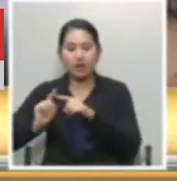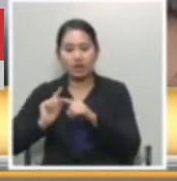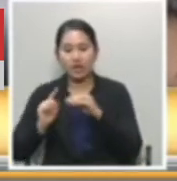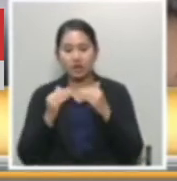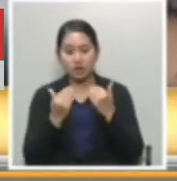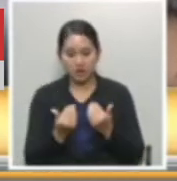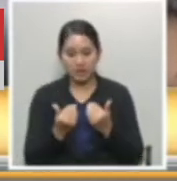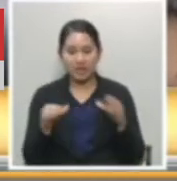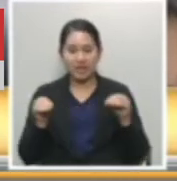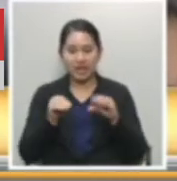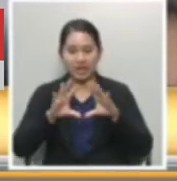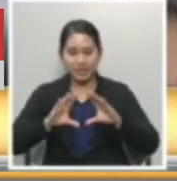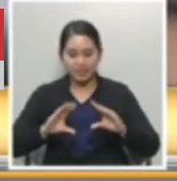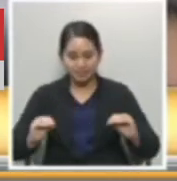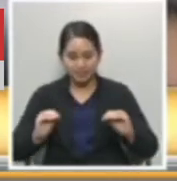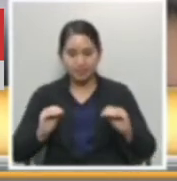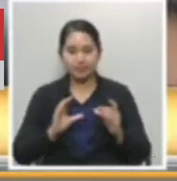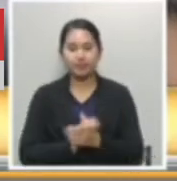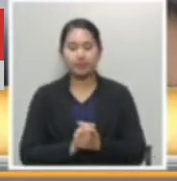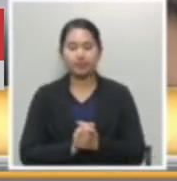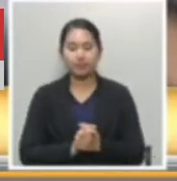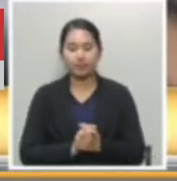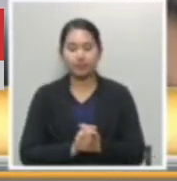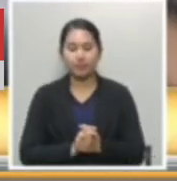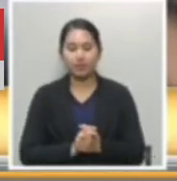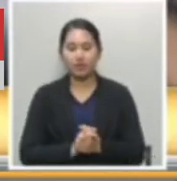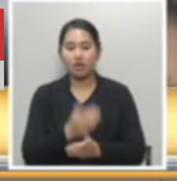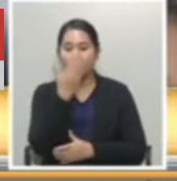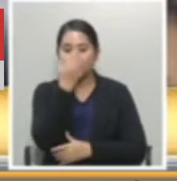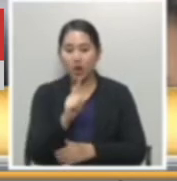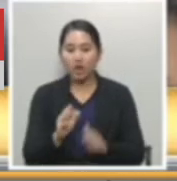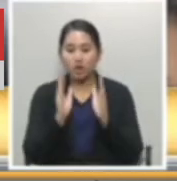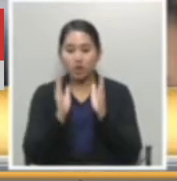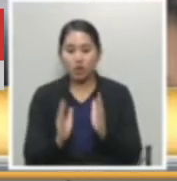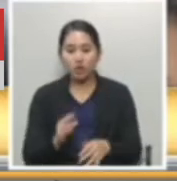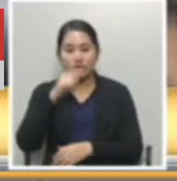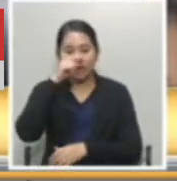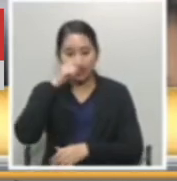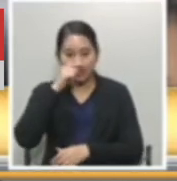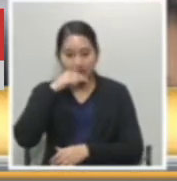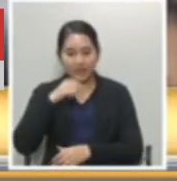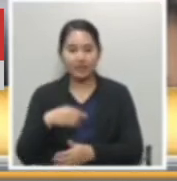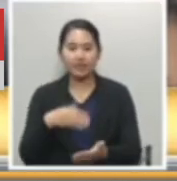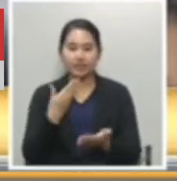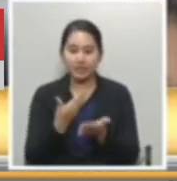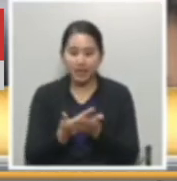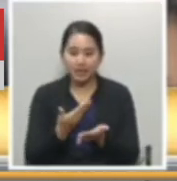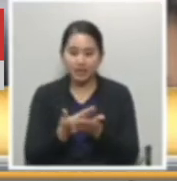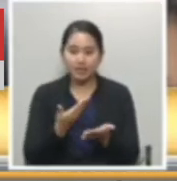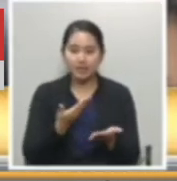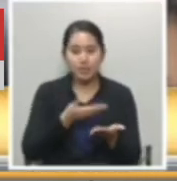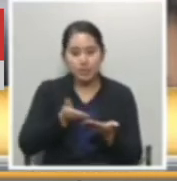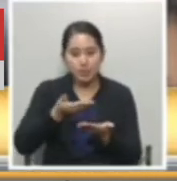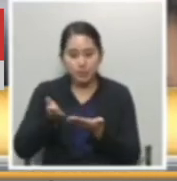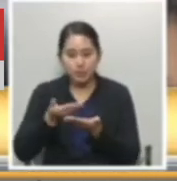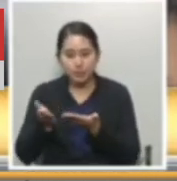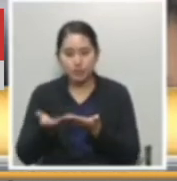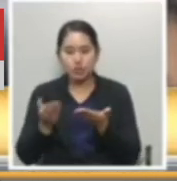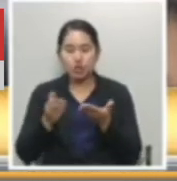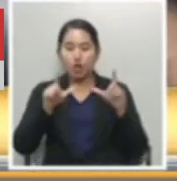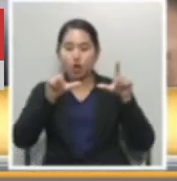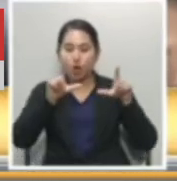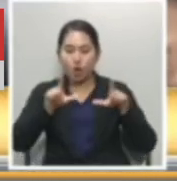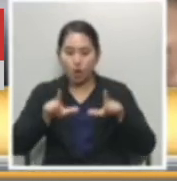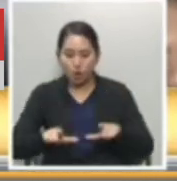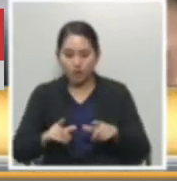กำลังจะดับสนิทเหมือนกันเพราะกำลังซื้อของคนไทยนั้นลดลงตามตัวเลขของสำนักงานเศ